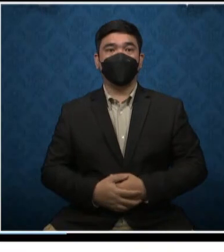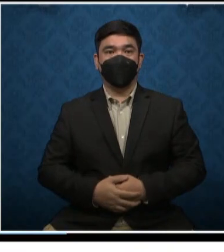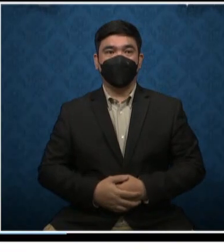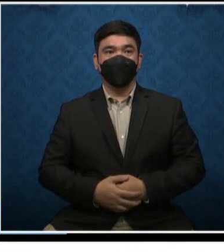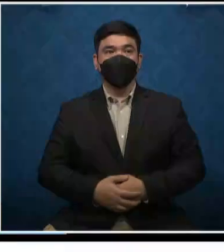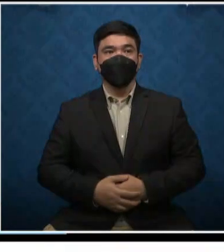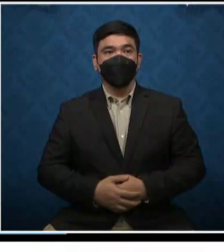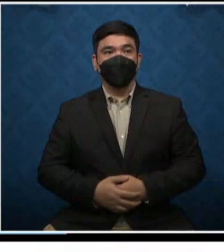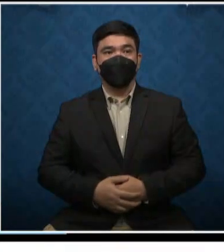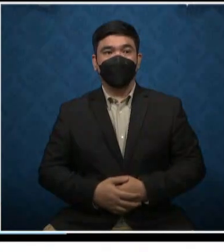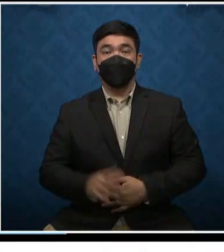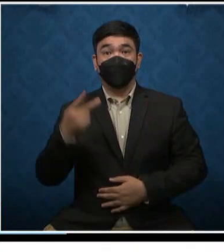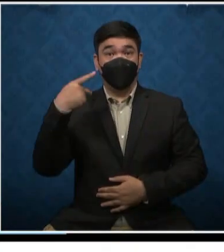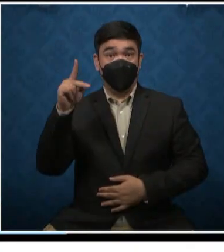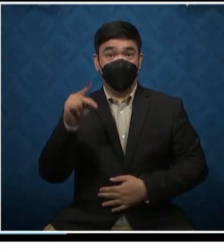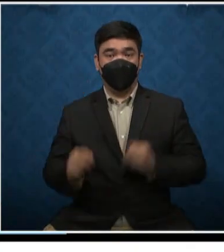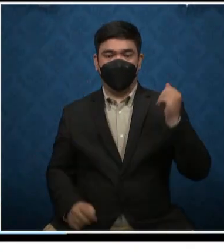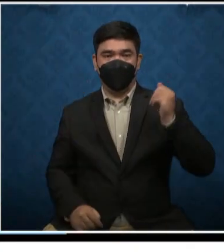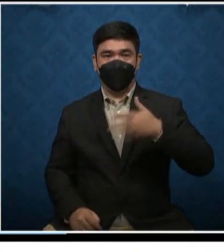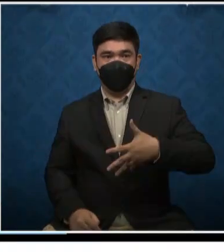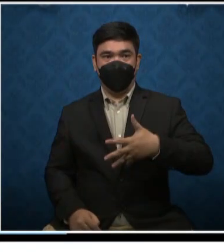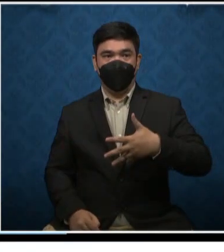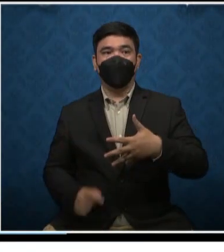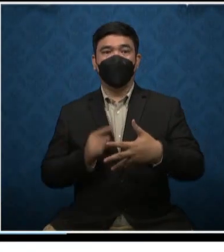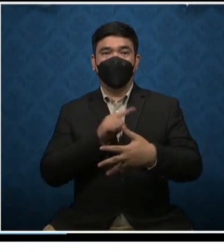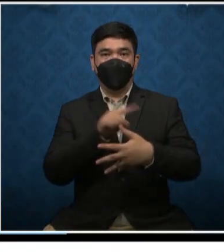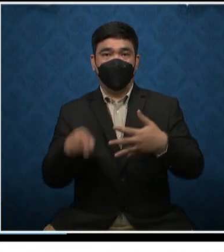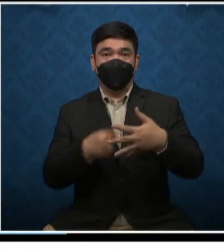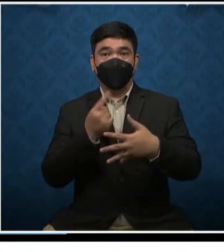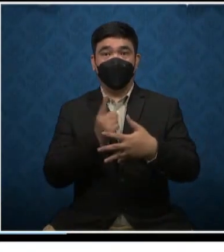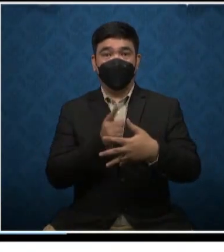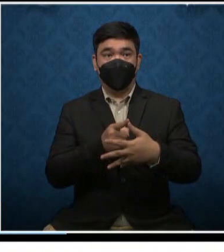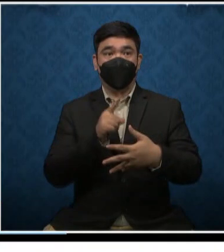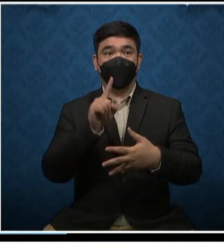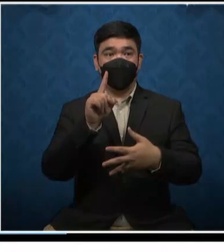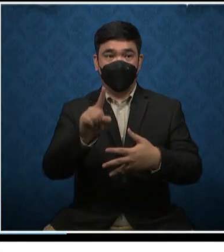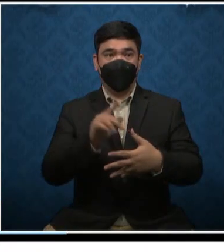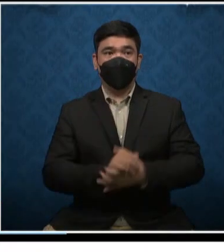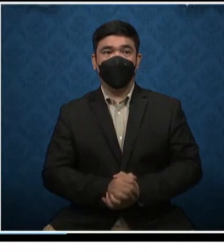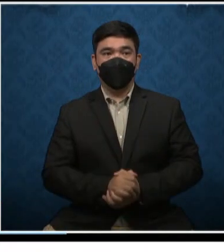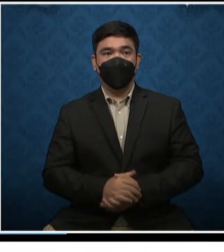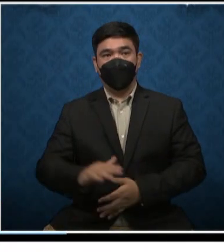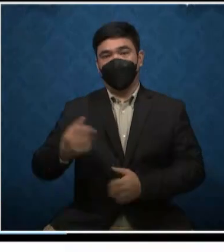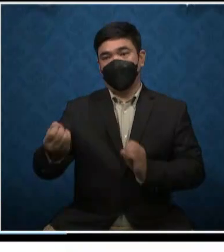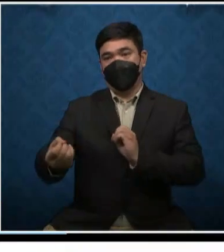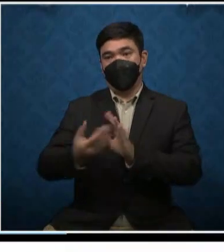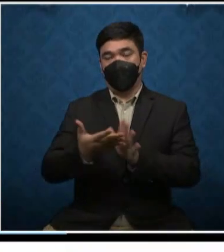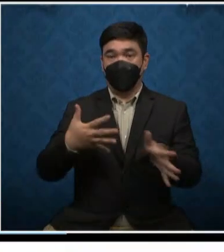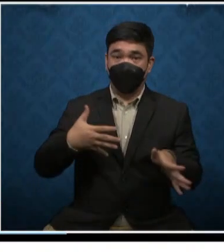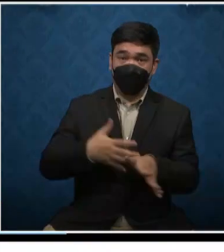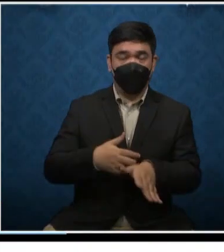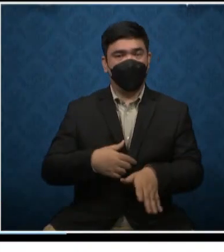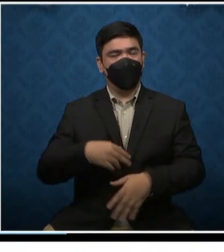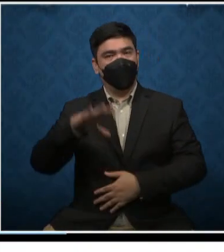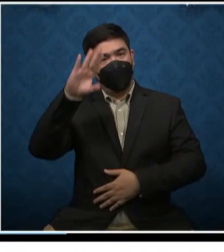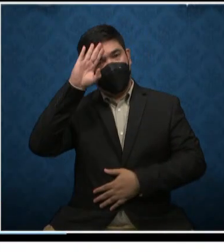าทได้รับสิทธิประโยชน์5กรณีคือ 1. กรณีประสบอันตรายหรือเจ็